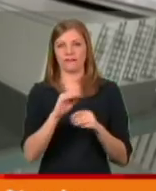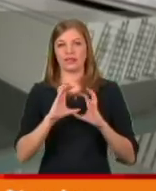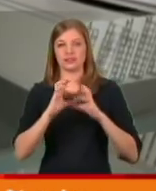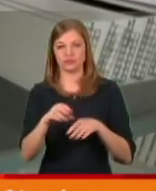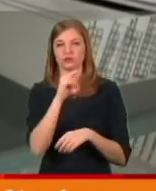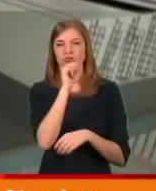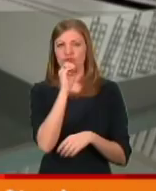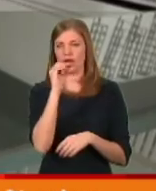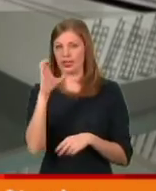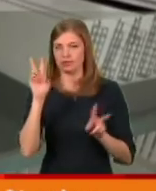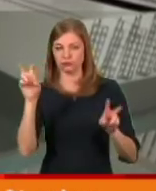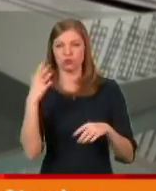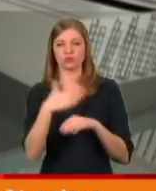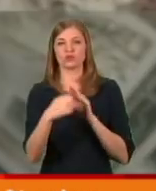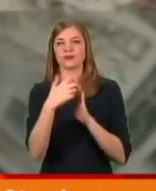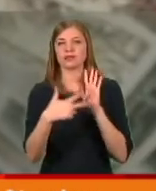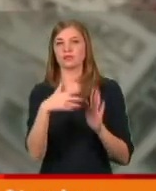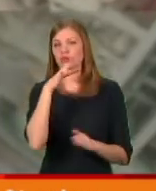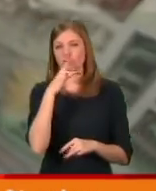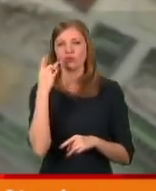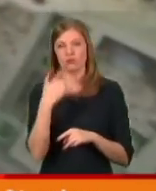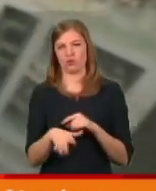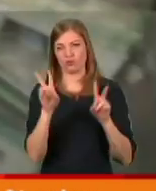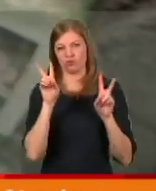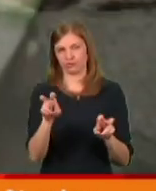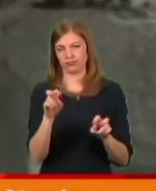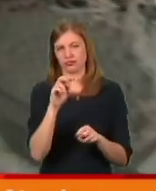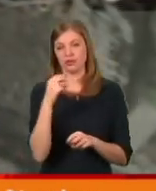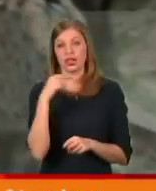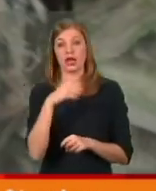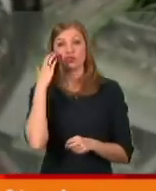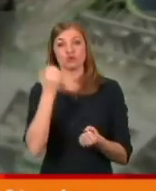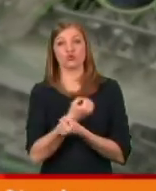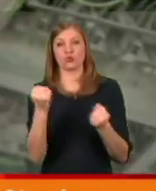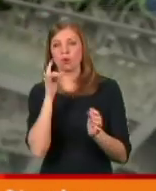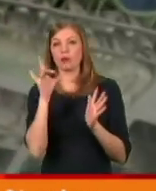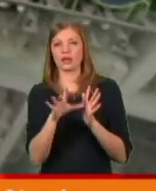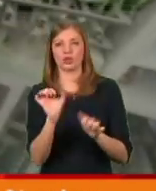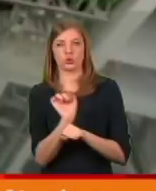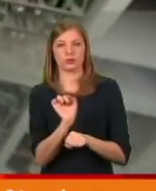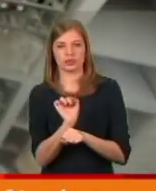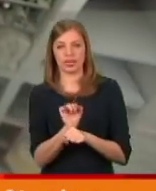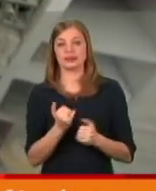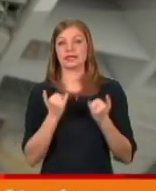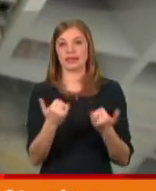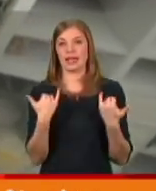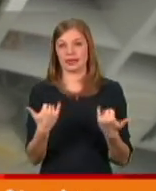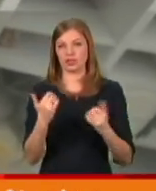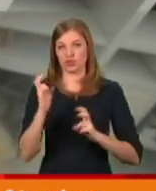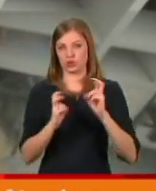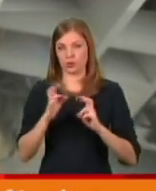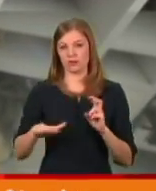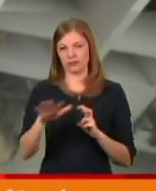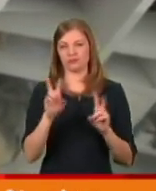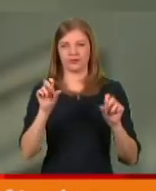абревіатура ЧАЕС – уже 18 років просто абревіатура. Назва «Чорнобильська атомна електростанція» для нинішнього